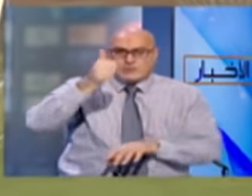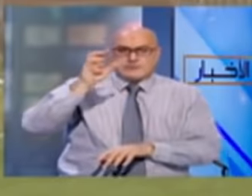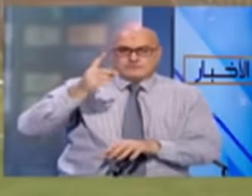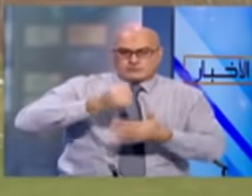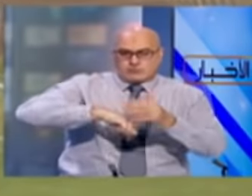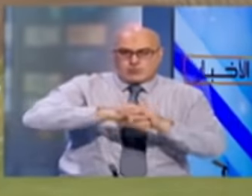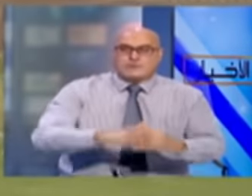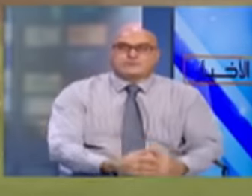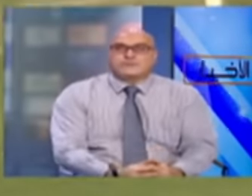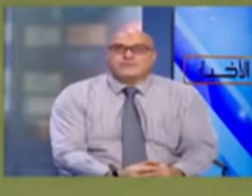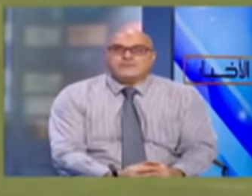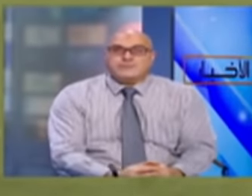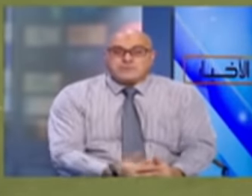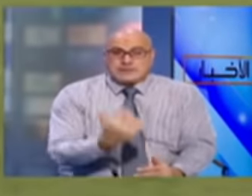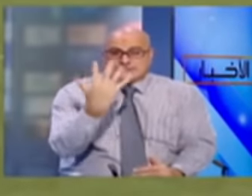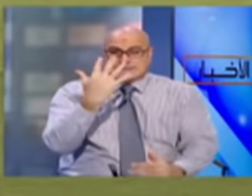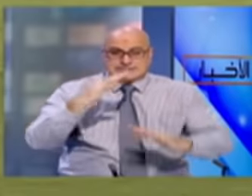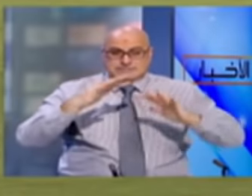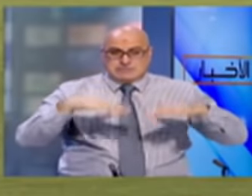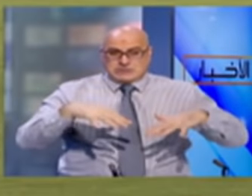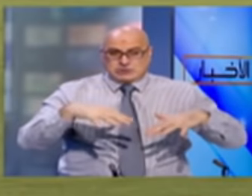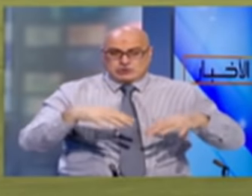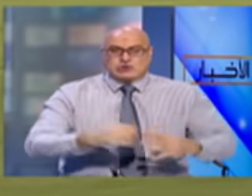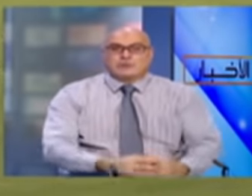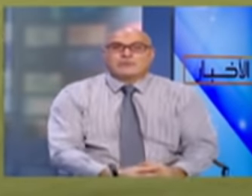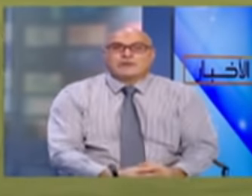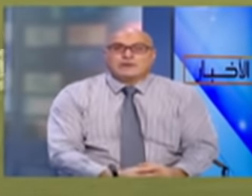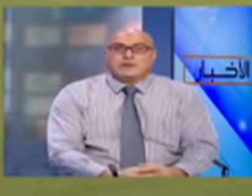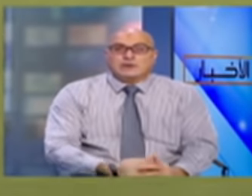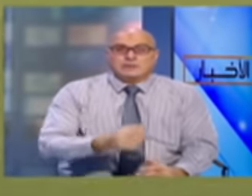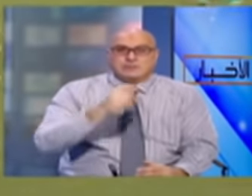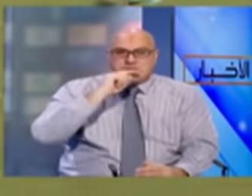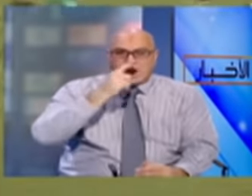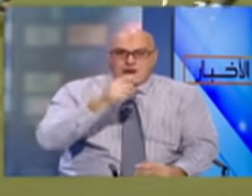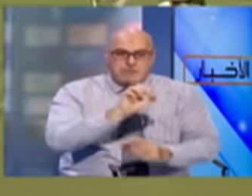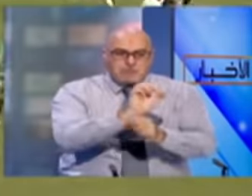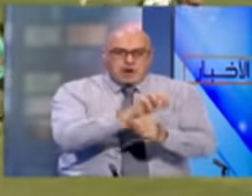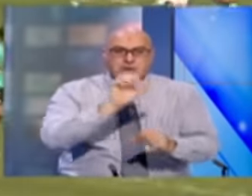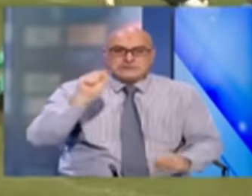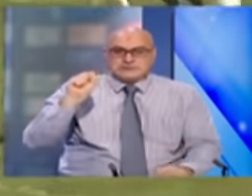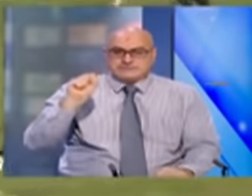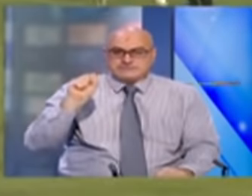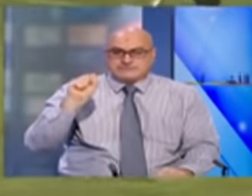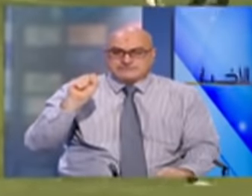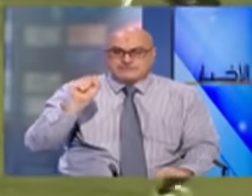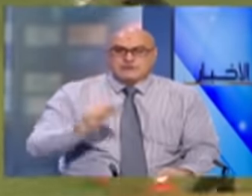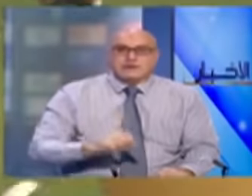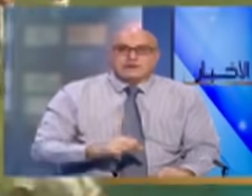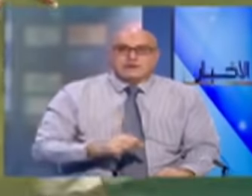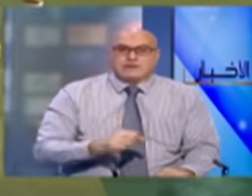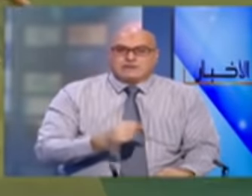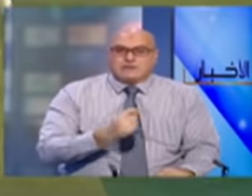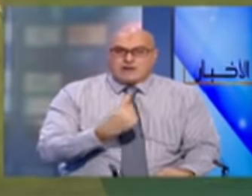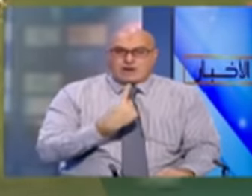القدم بإجراء 5 مباريات، وقد أطاح فيها اتحاد بسكرة بالرائد وفاق سطيف وفاز عليه